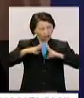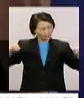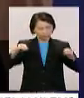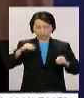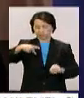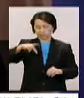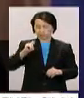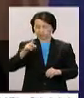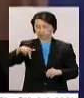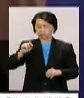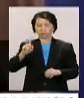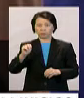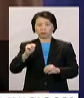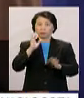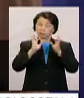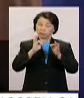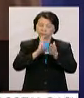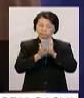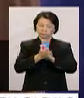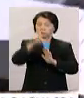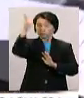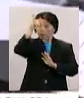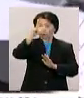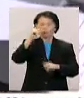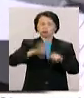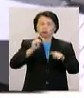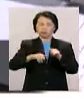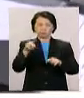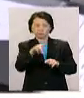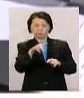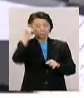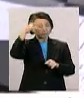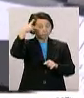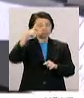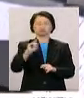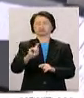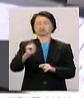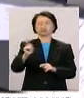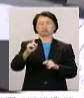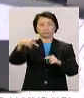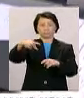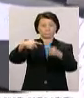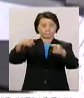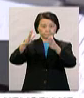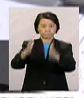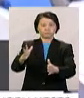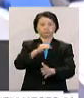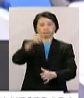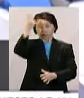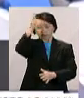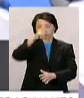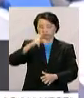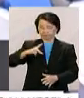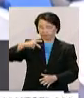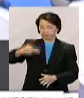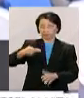PTPTN sekiranya mengambil alih tampuk pemerintahan tidak harus dipolitikkan oleh pembangkang. Tatkala Kerajaan Pakatan Harapan